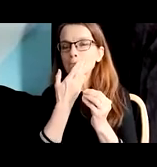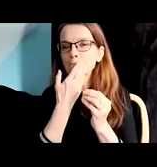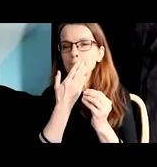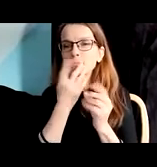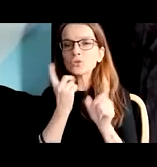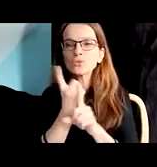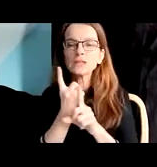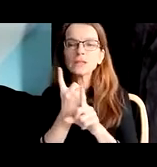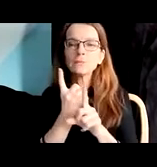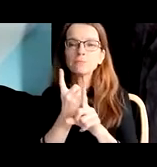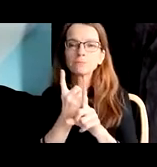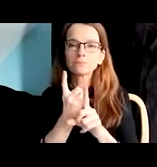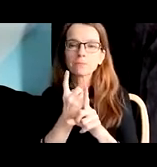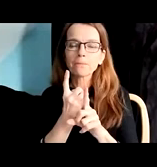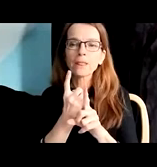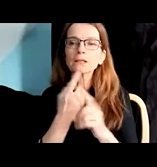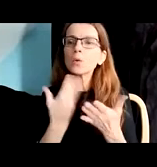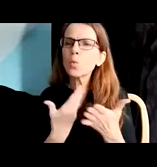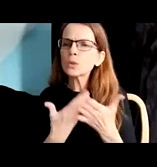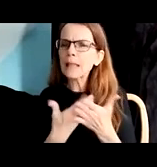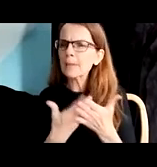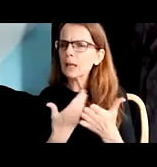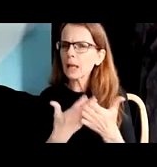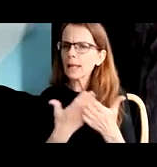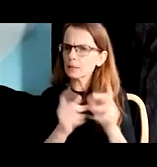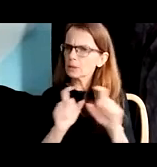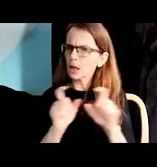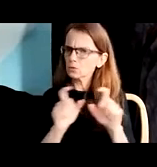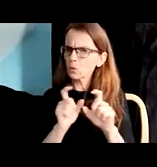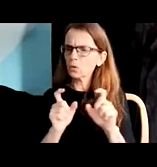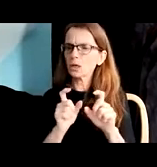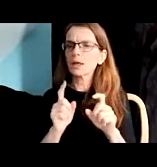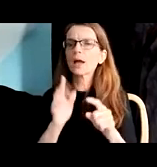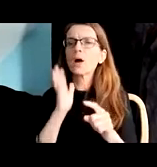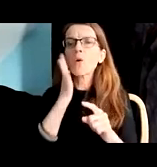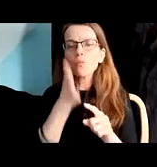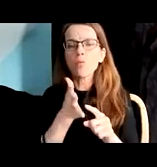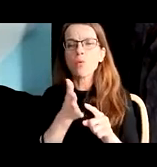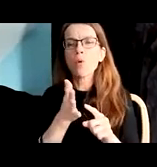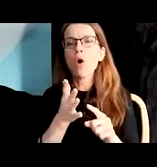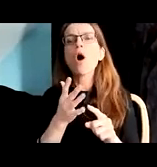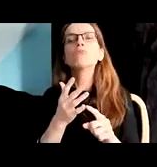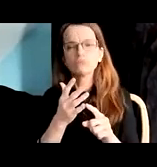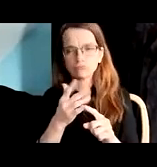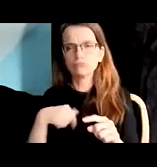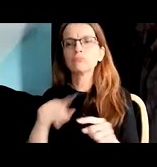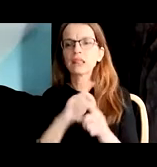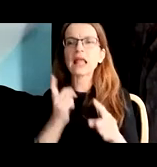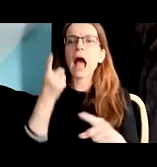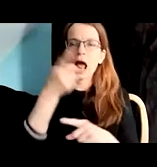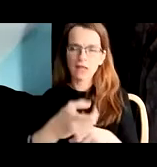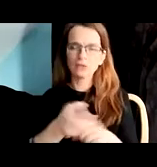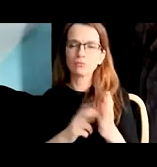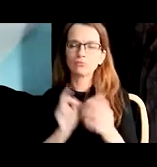z nekimi utemeljenimi razlogi, da bomo pač daleč prišli, kar se inkluzije